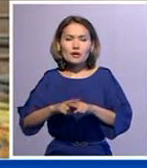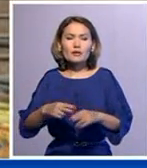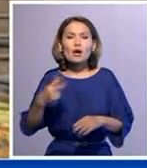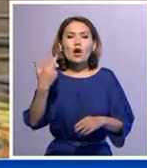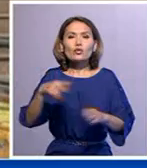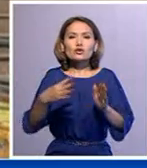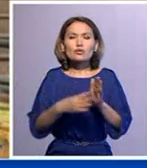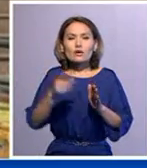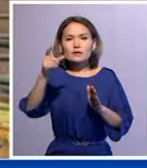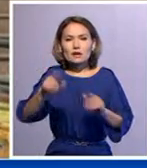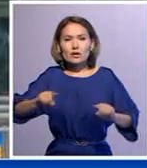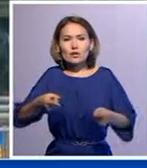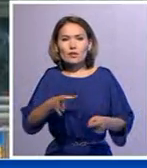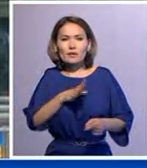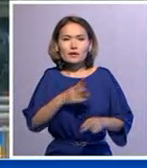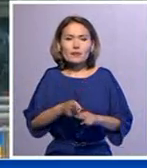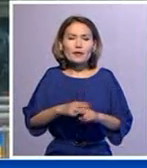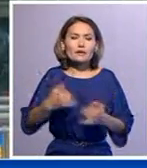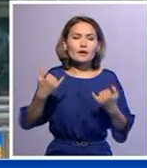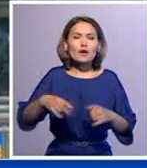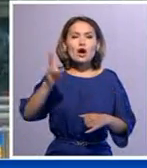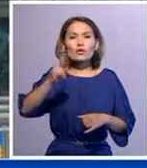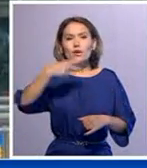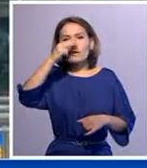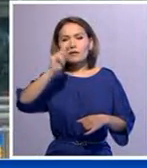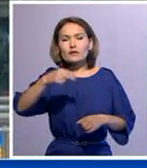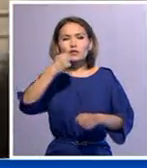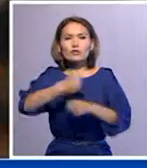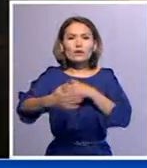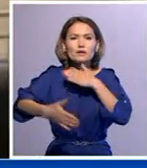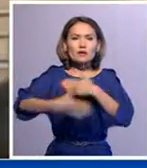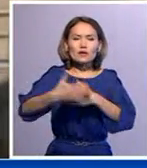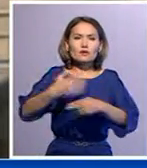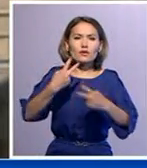күдікпен ұсталған екен. Олардың кейбіреуі өлім жазасына кесілді. Сонымен бірге